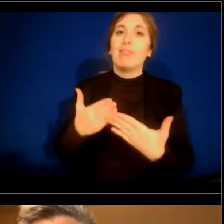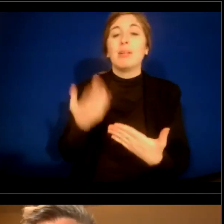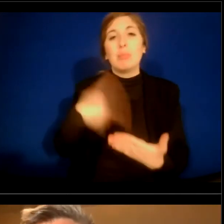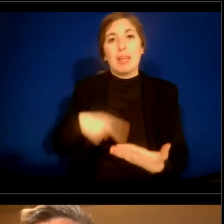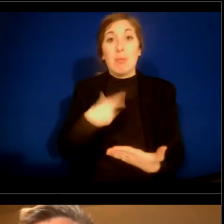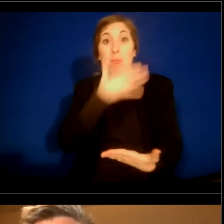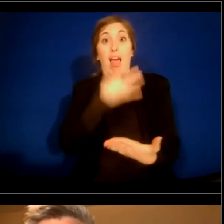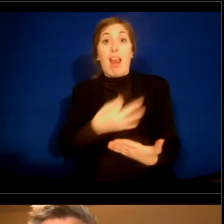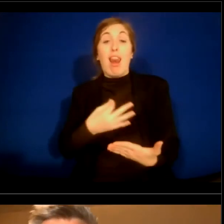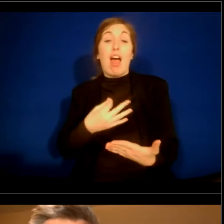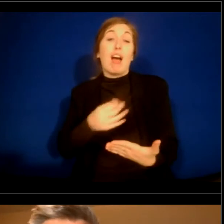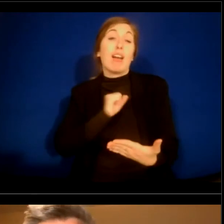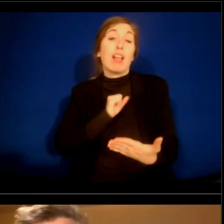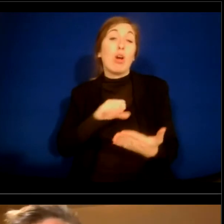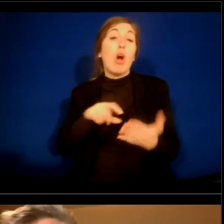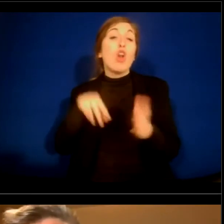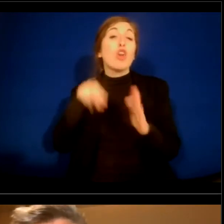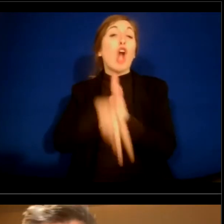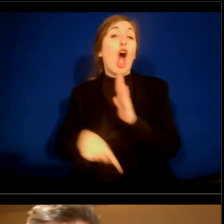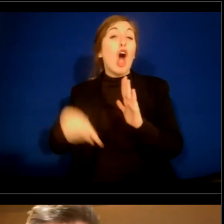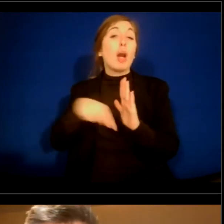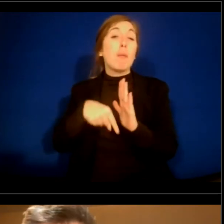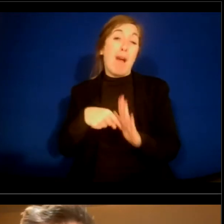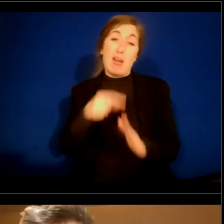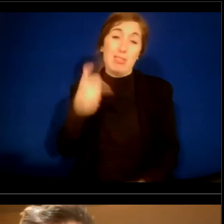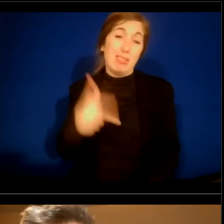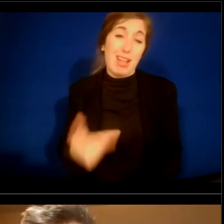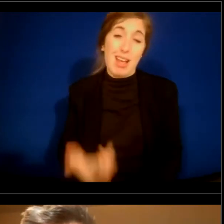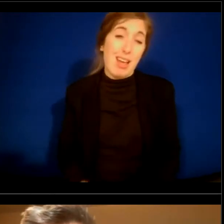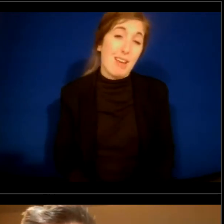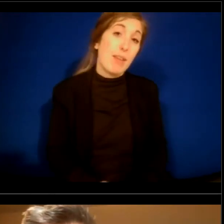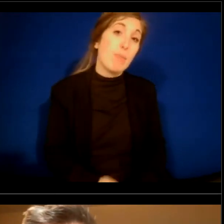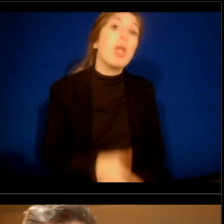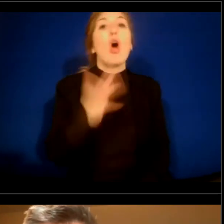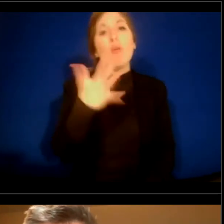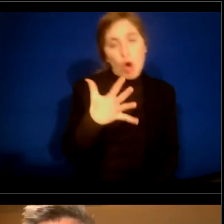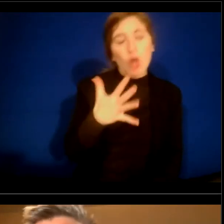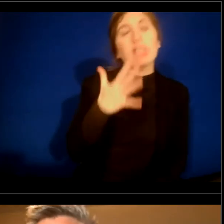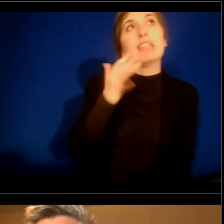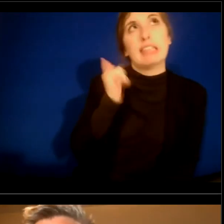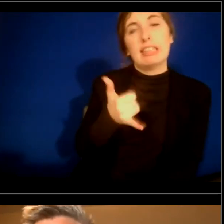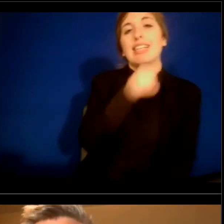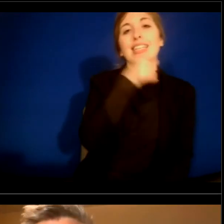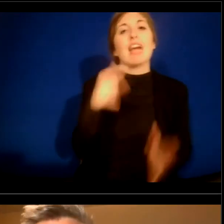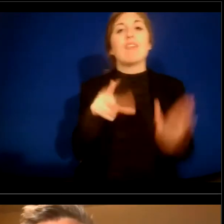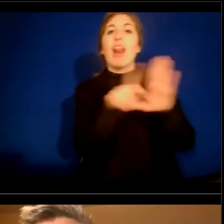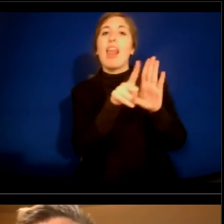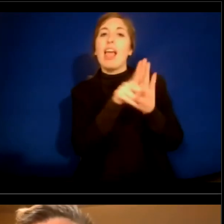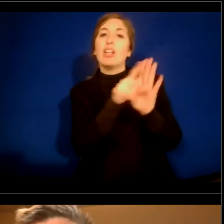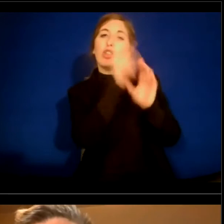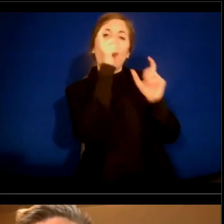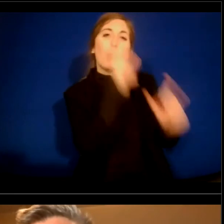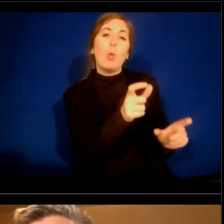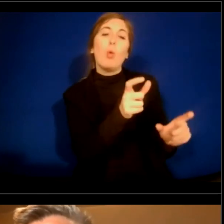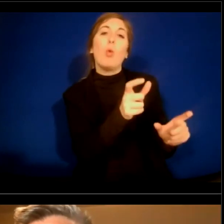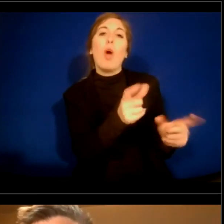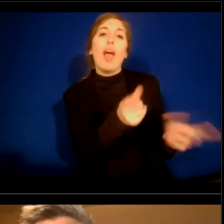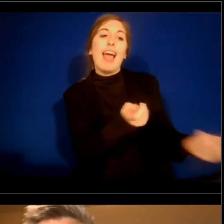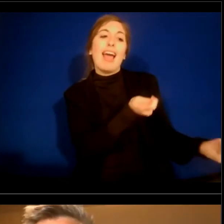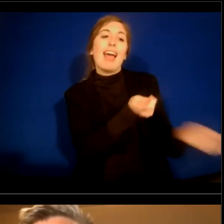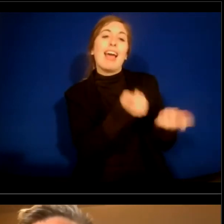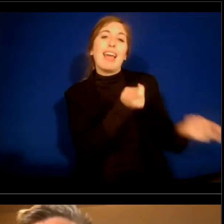risorsa incredibile, come ci ricordava Cosimo, associazioni che possono mettersi in gioco e anche dare una